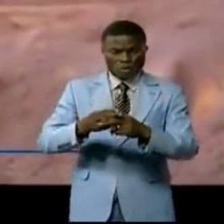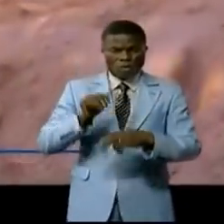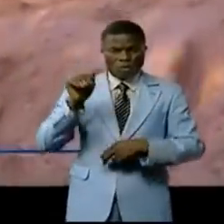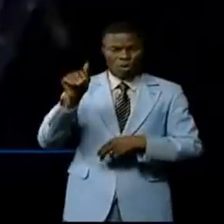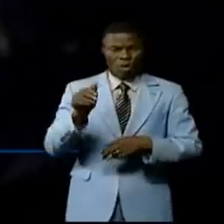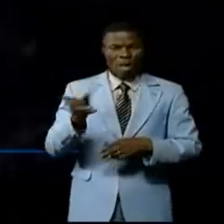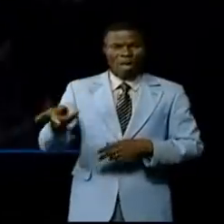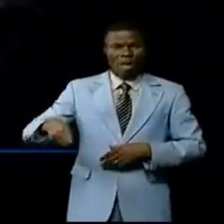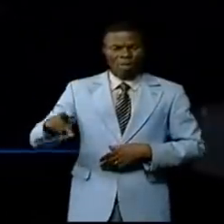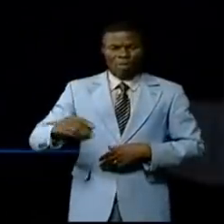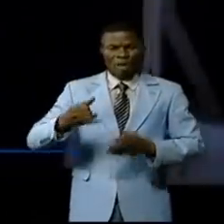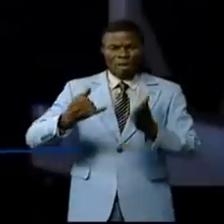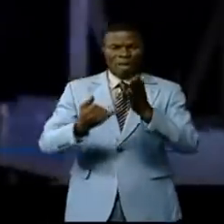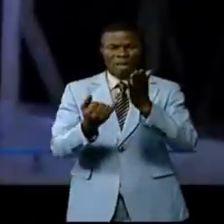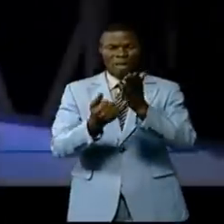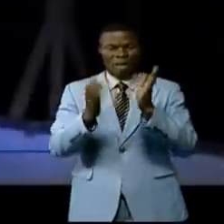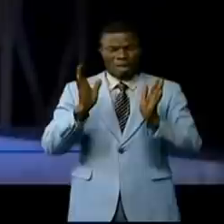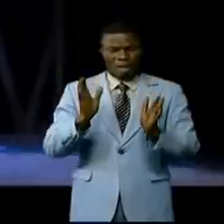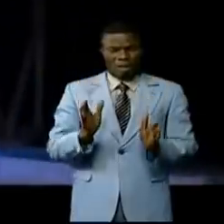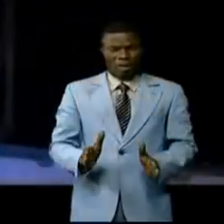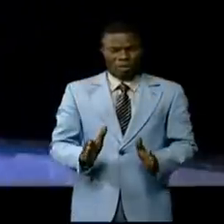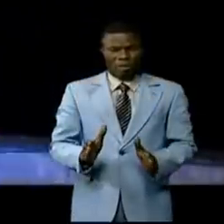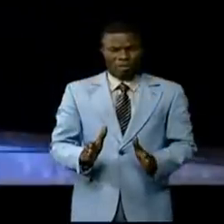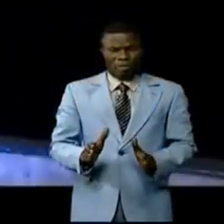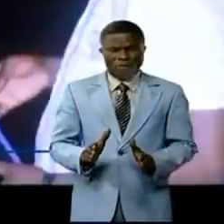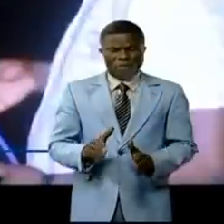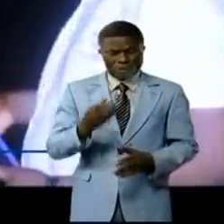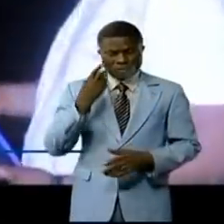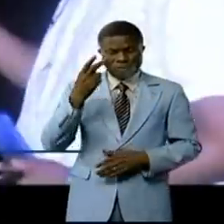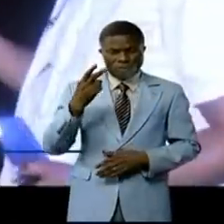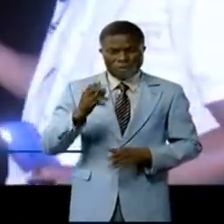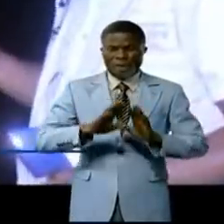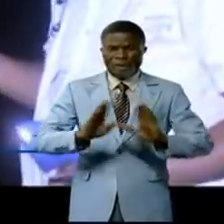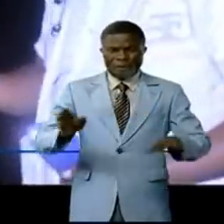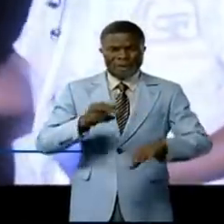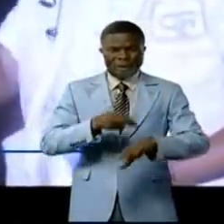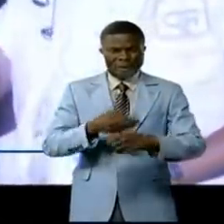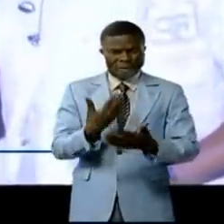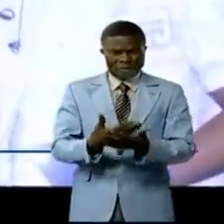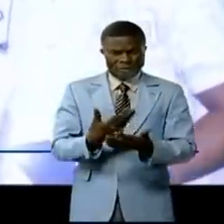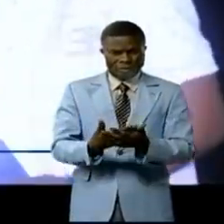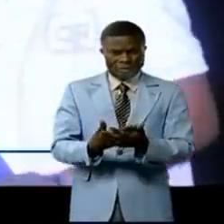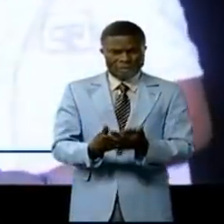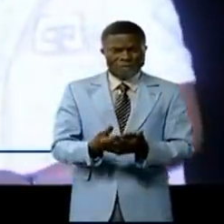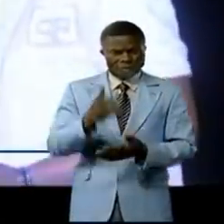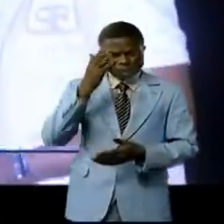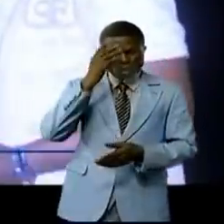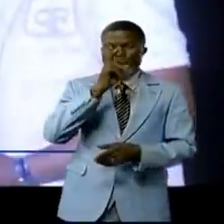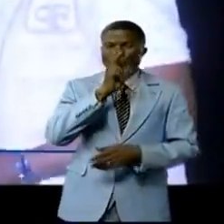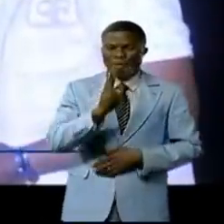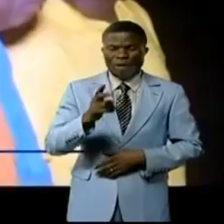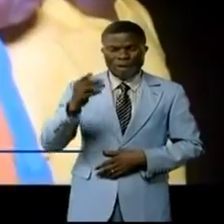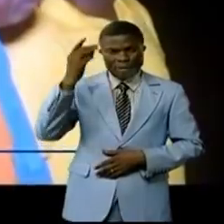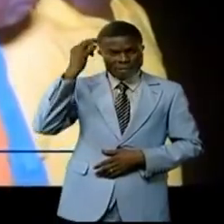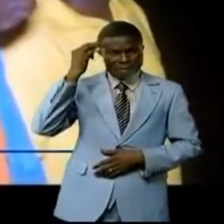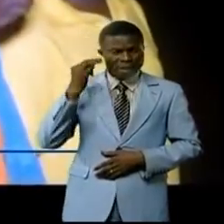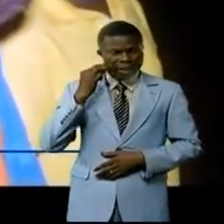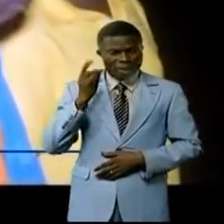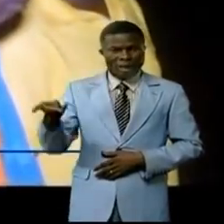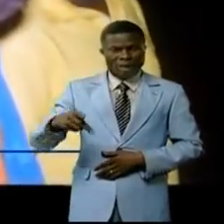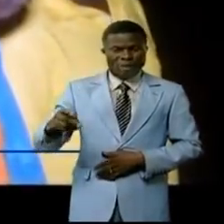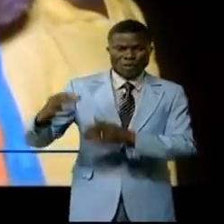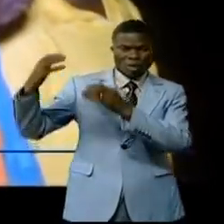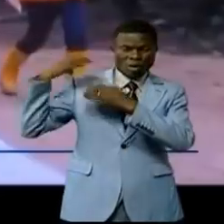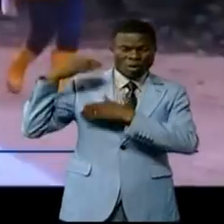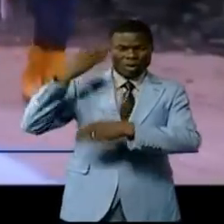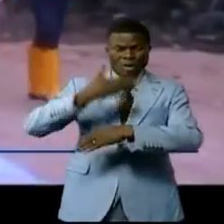provincial, l'ingénieur Didi Zuziki Tukila, qui se voit talonné par le temps. Et pour en avoir le cœur net, le ministre provincial en charge des ITPR,